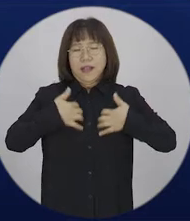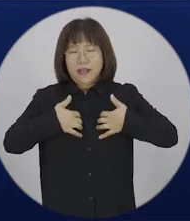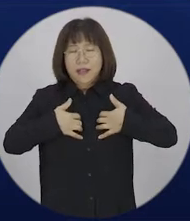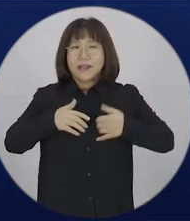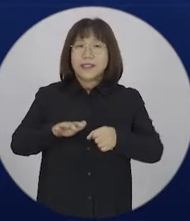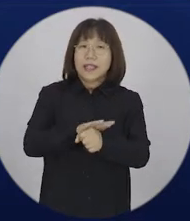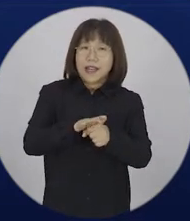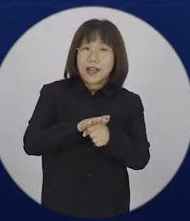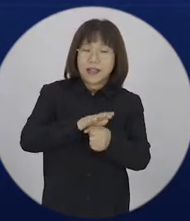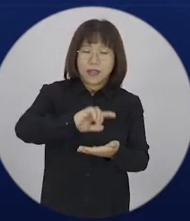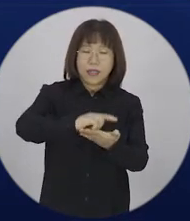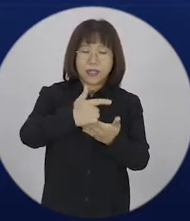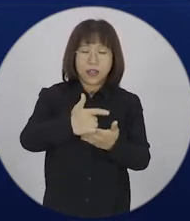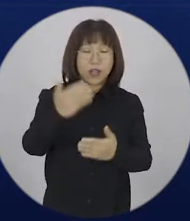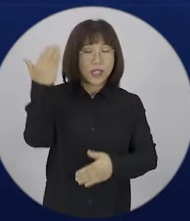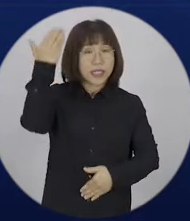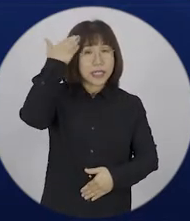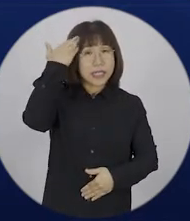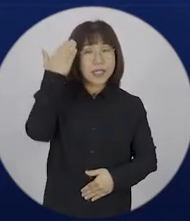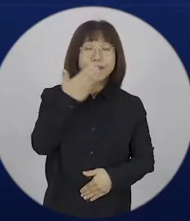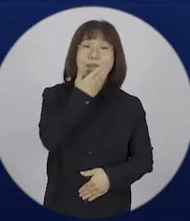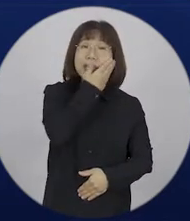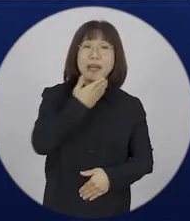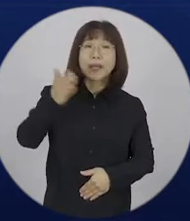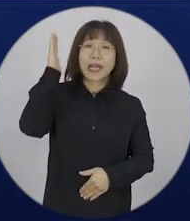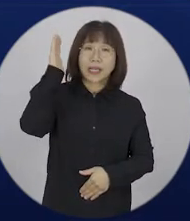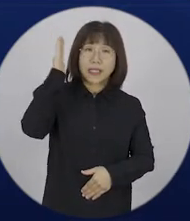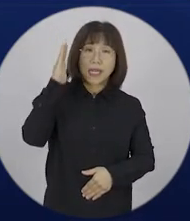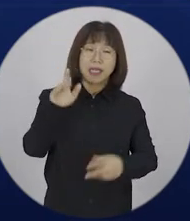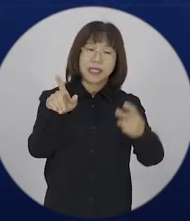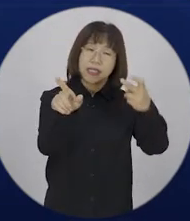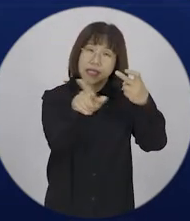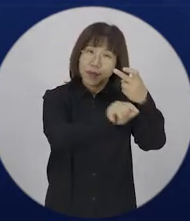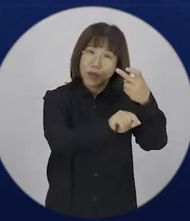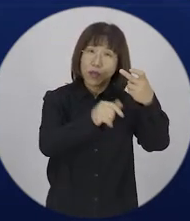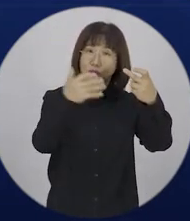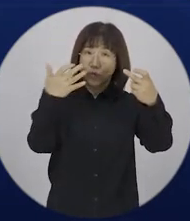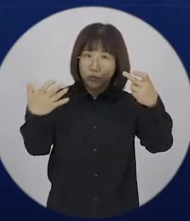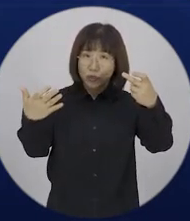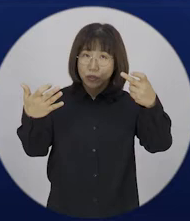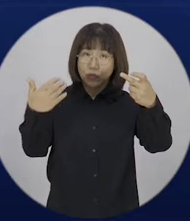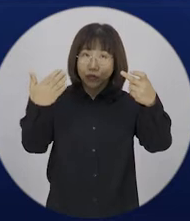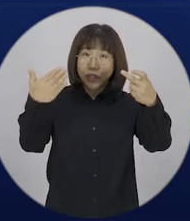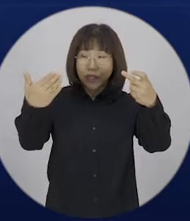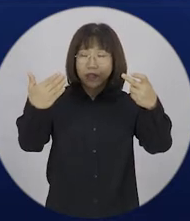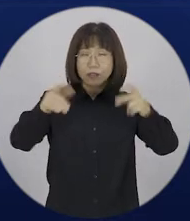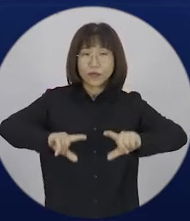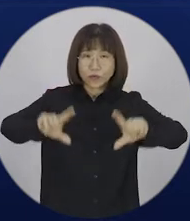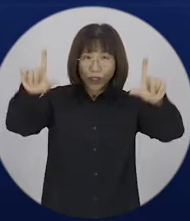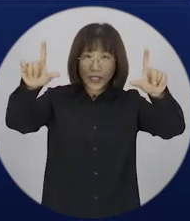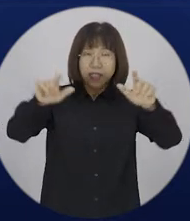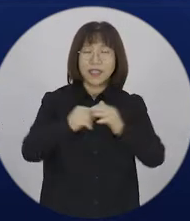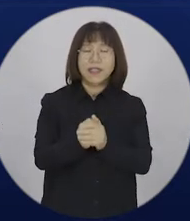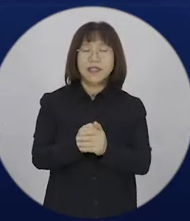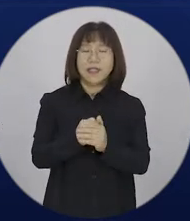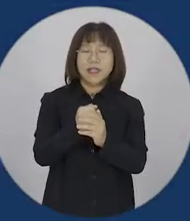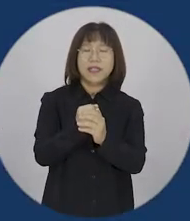있는 강서 지식 비타민 강좌가 오는 12월 9일 아이강서TV 유튜브 채널을 통해